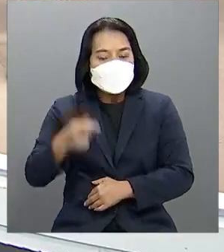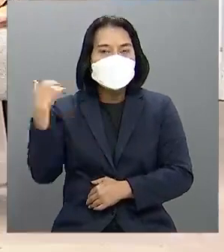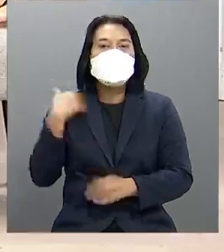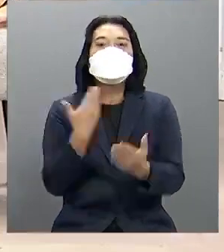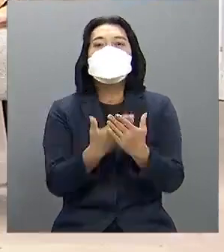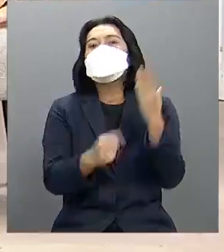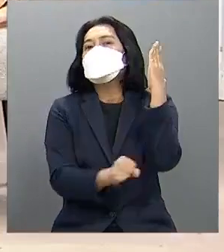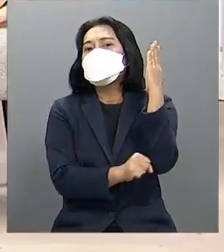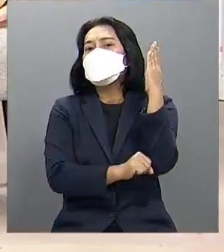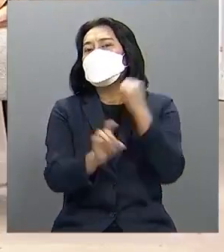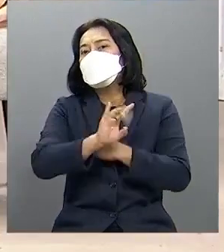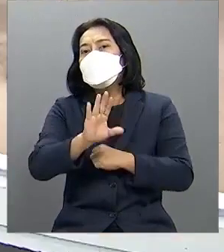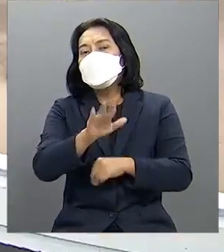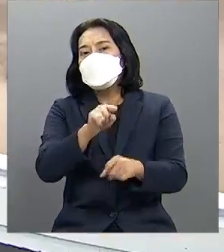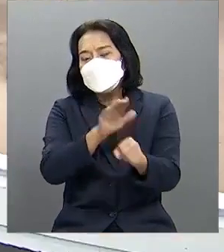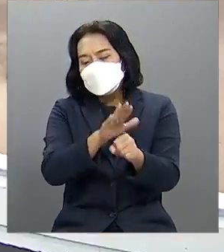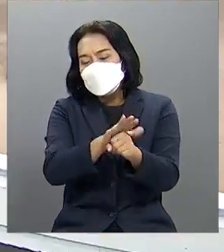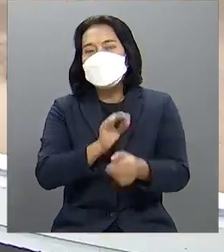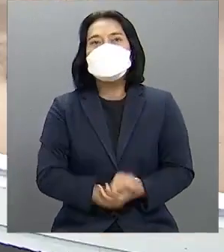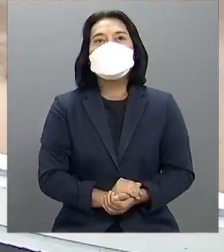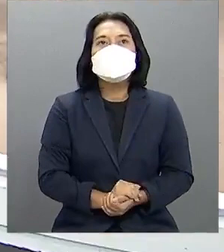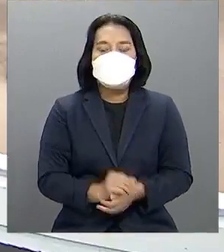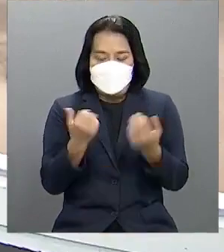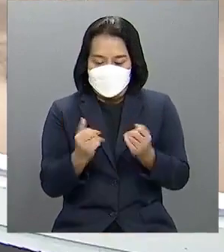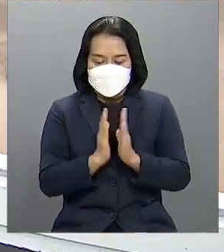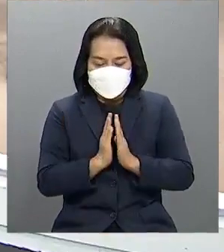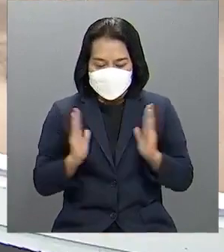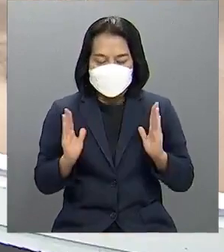ะ ไม่จนสักอย่างอ่ะดีที่สุดนะครับวันนี้ขอบคุณพี่ยุ้ยนะครับ ยินดีค่ะ สวัสดีค่ะ